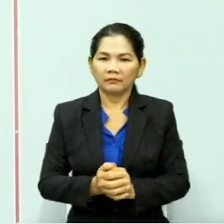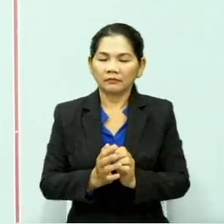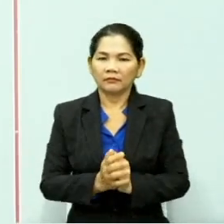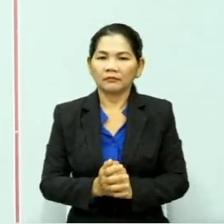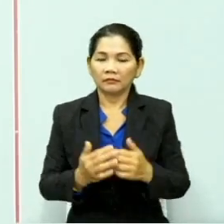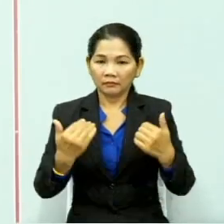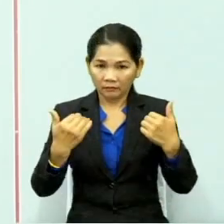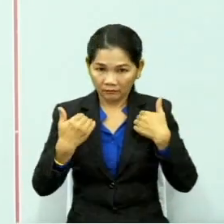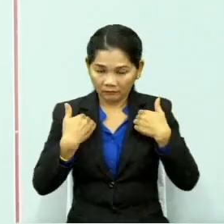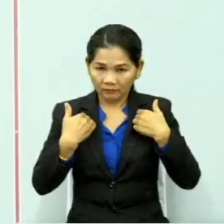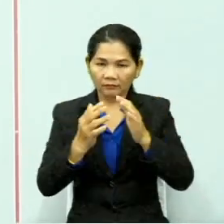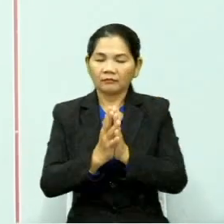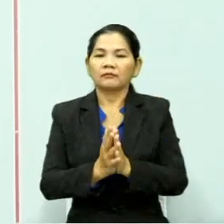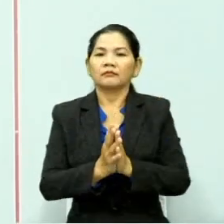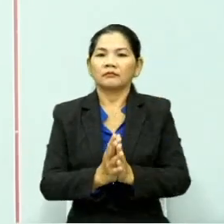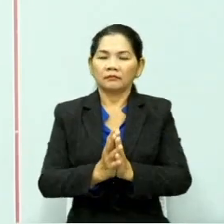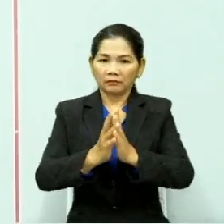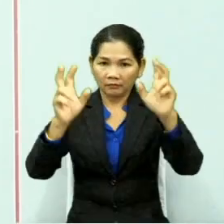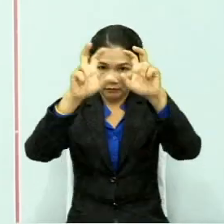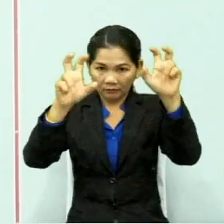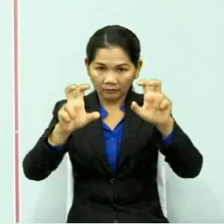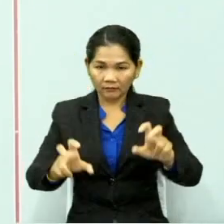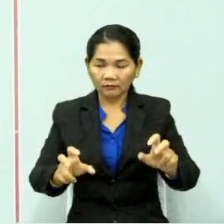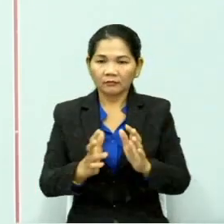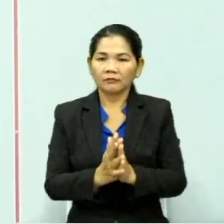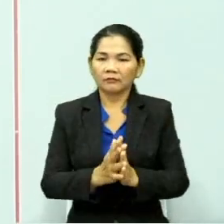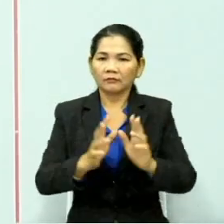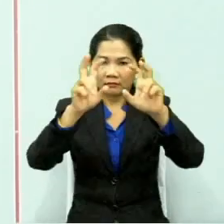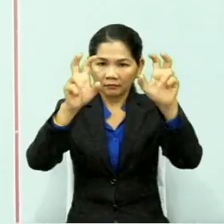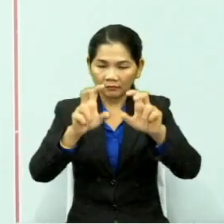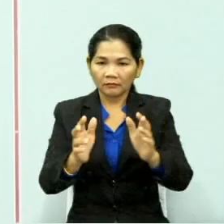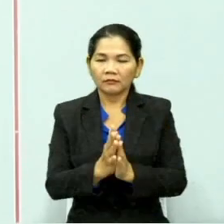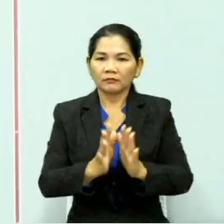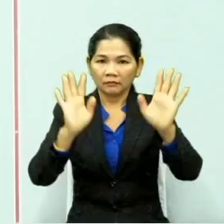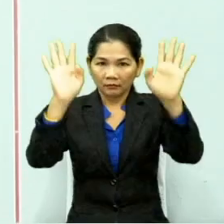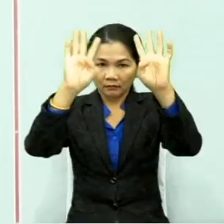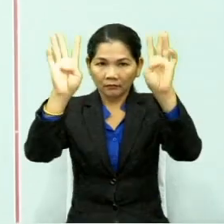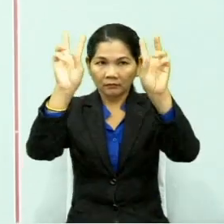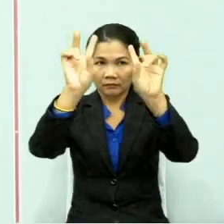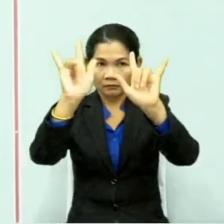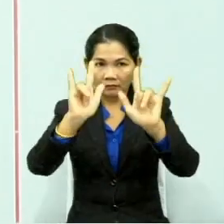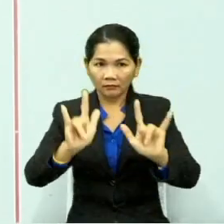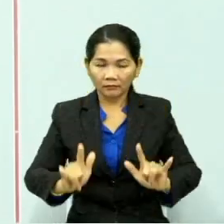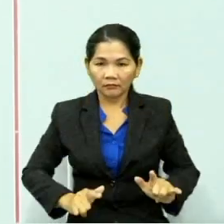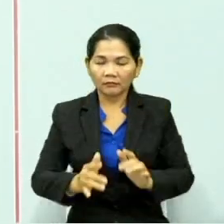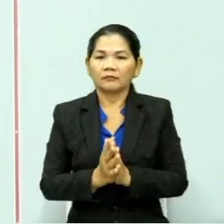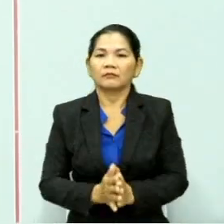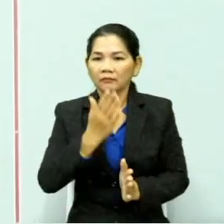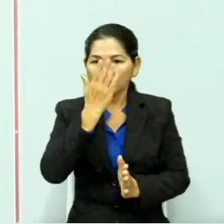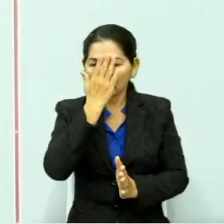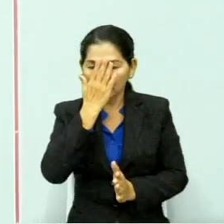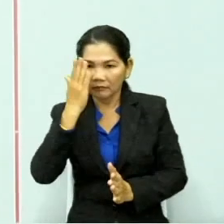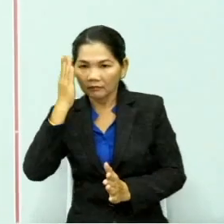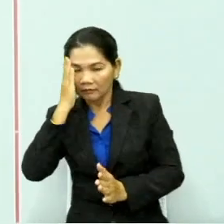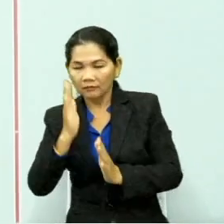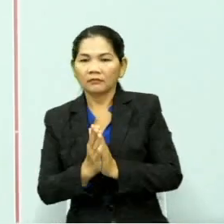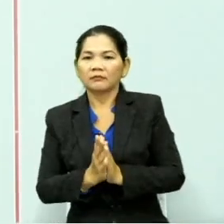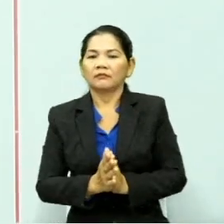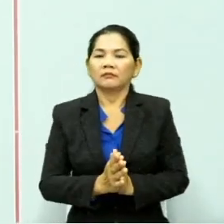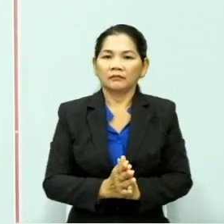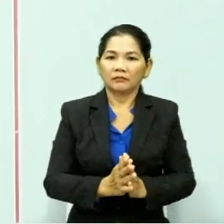bốn nịa bồn ba con ba yuan lo bon